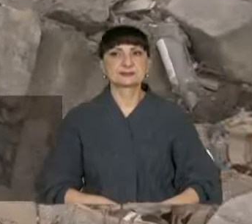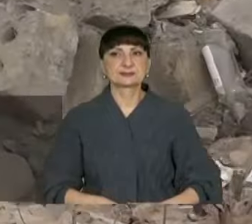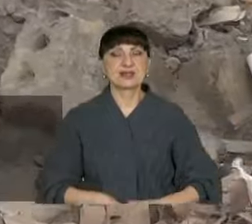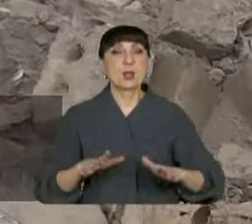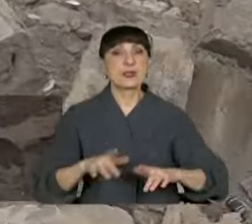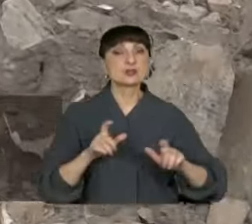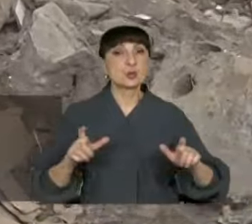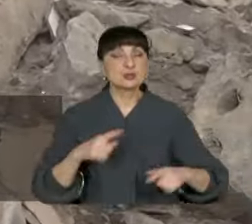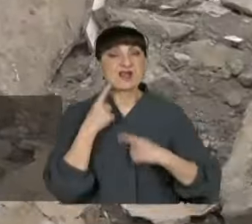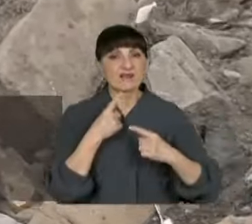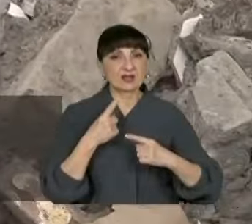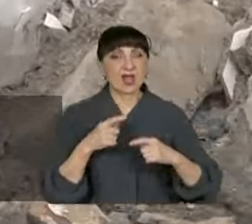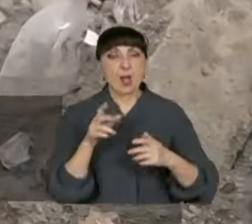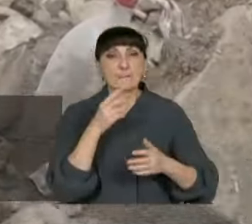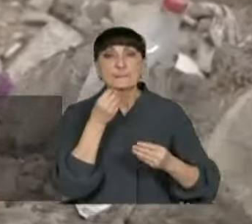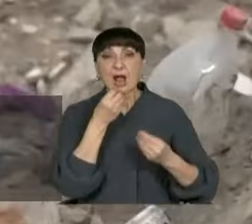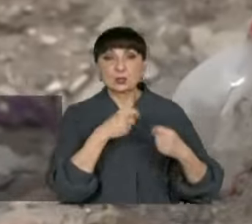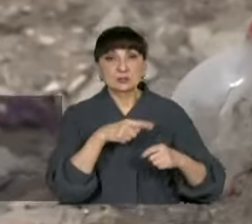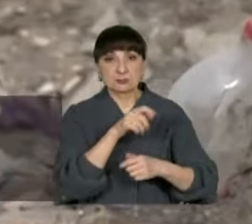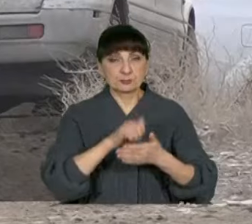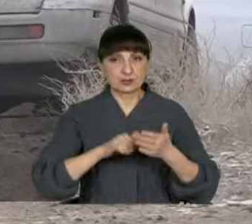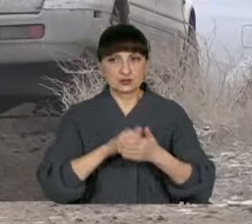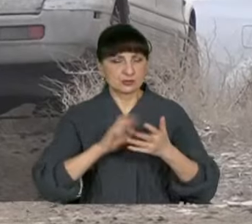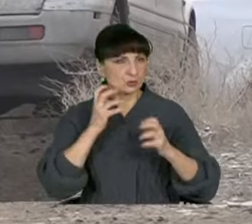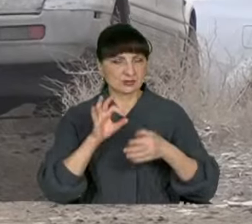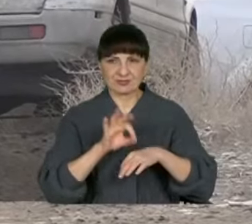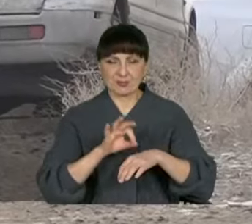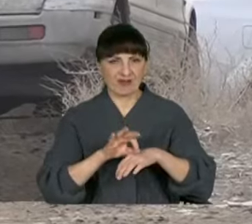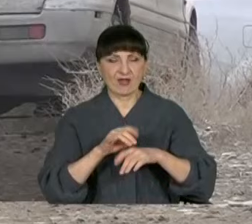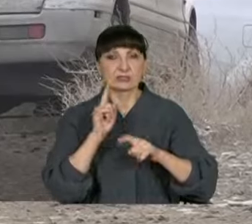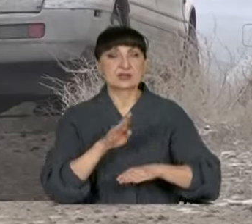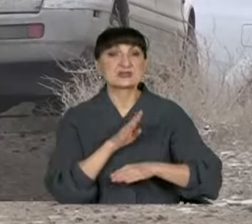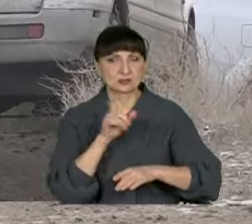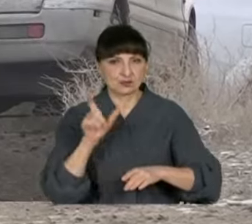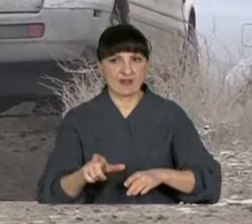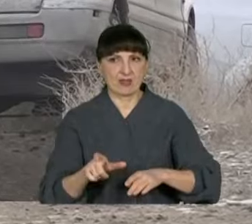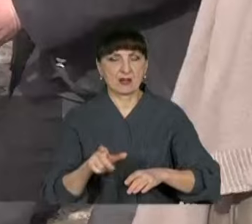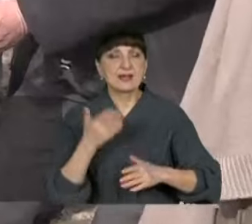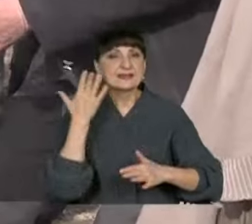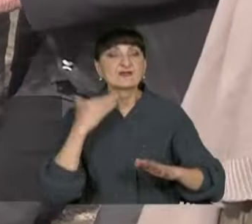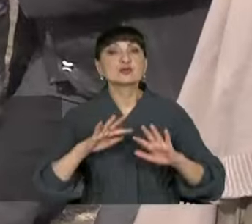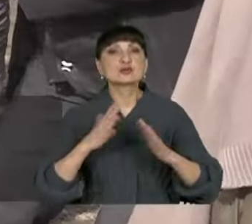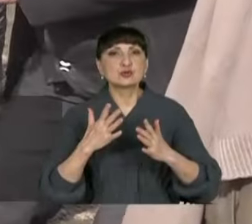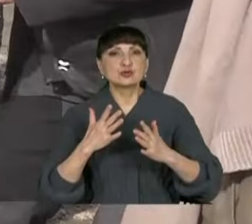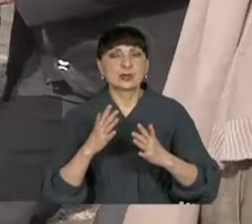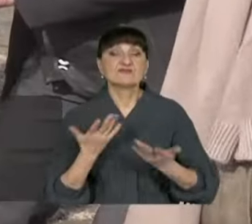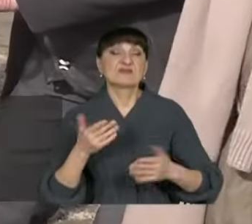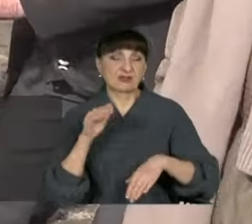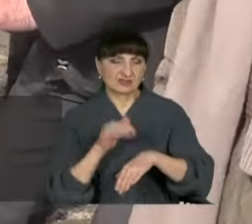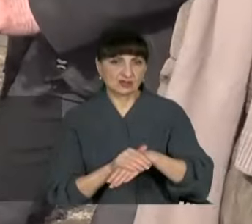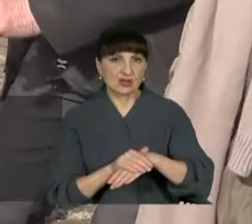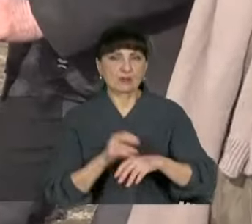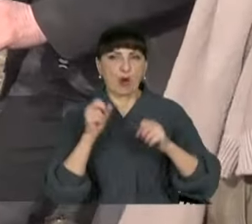Местные жители заявляют, что продукция может стать причиной серьезной болезни и даже смерти человека. Недавний случай лишний раз